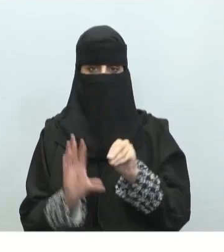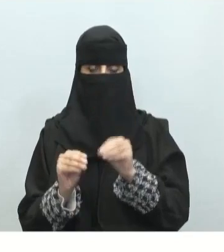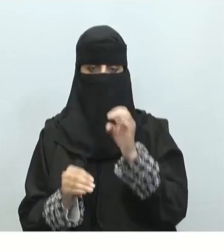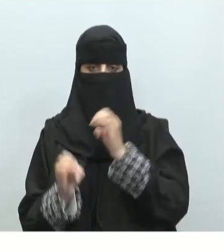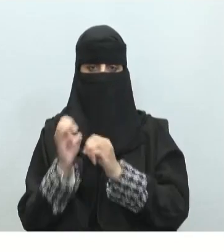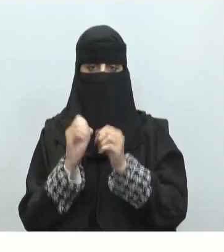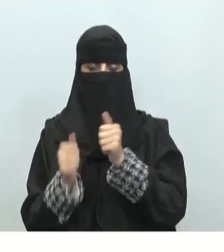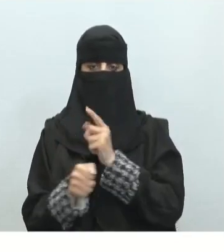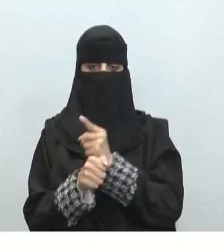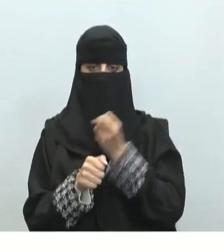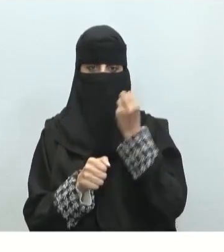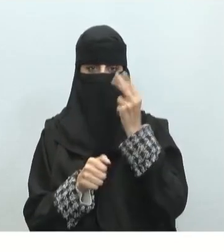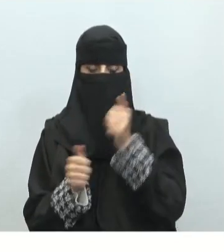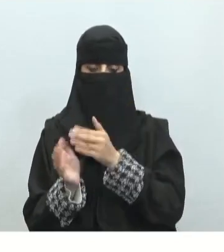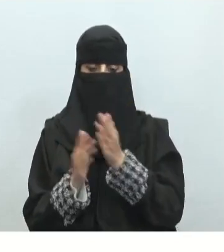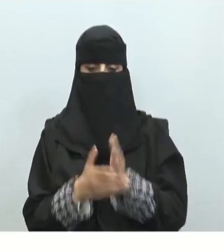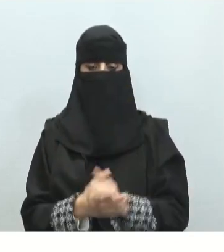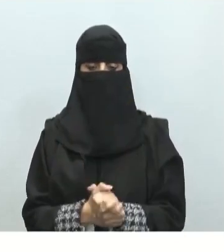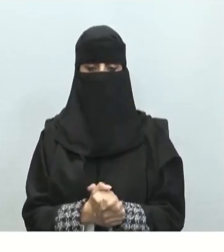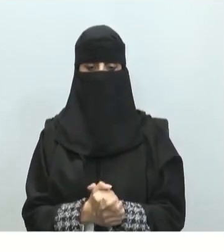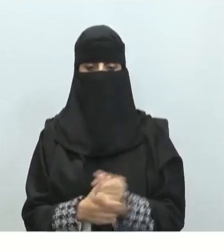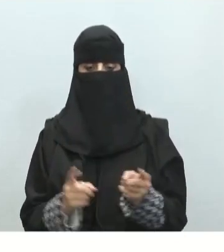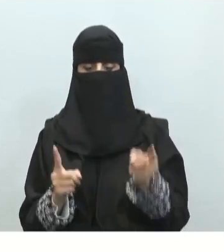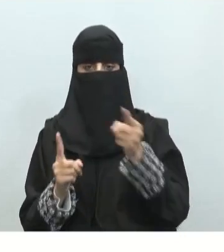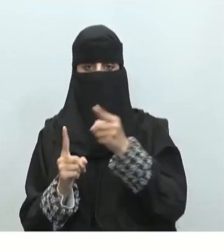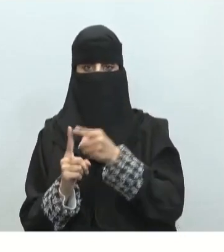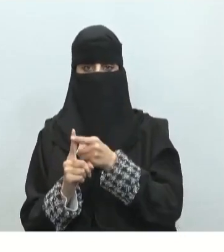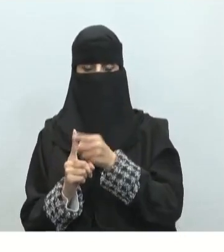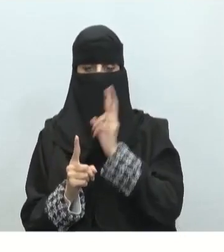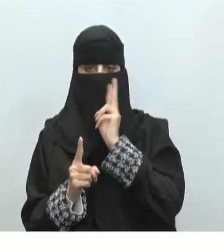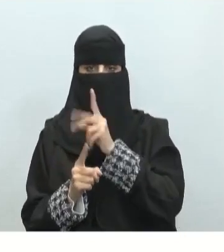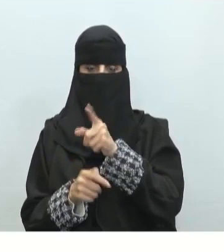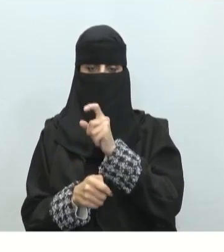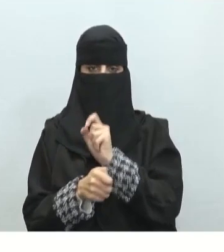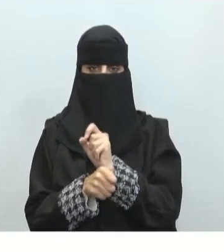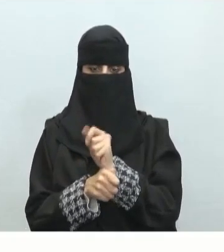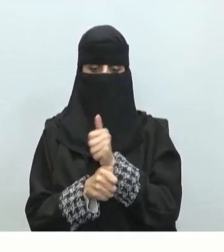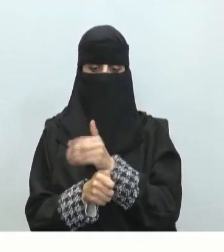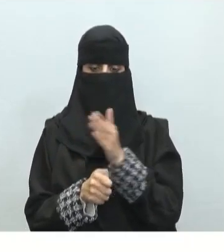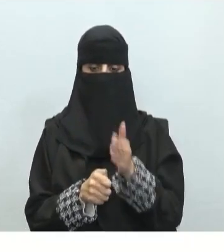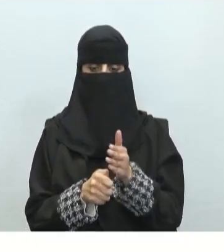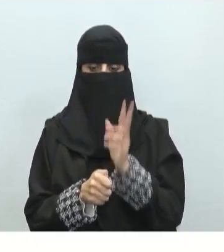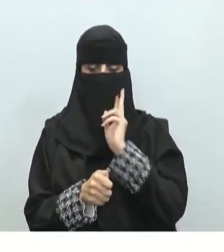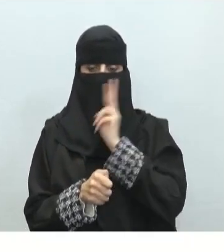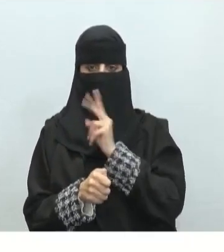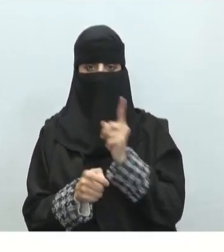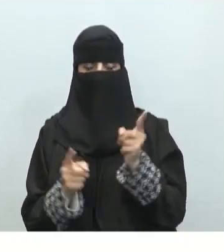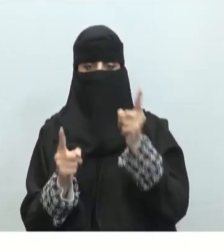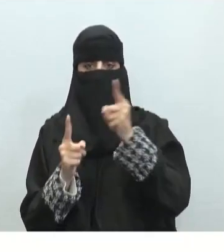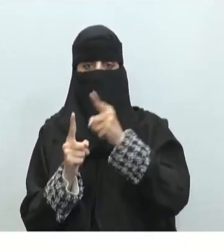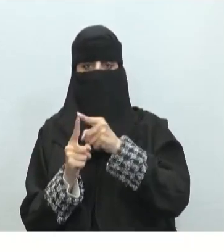هي من انشائي وصل هذا فعل ايها الابطال سوف اضعها في جمله مفيده